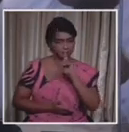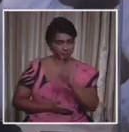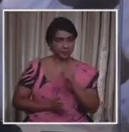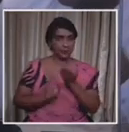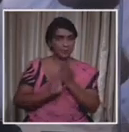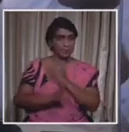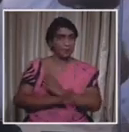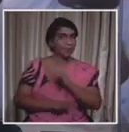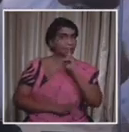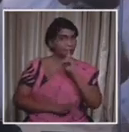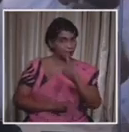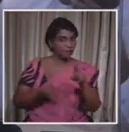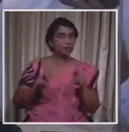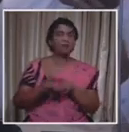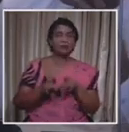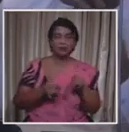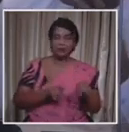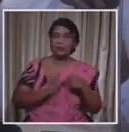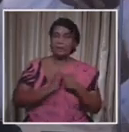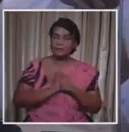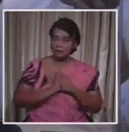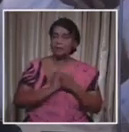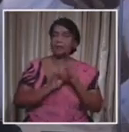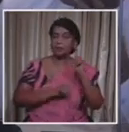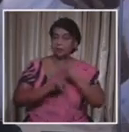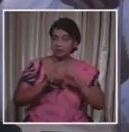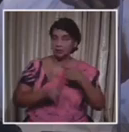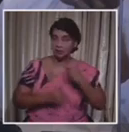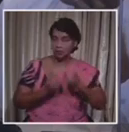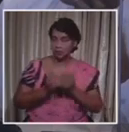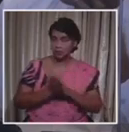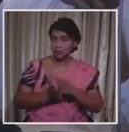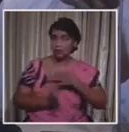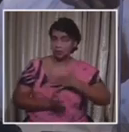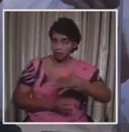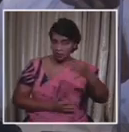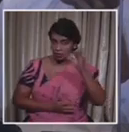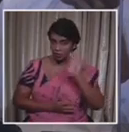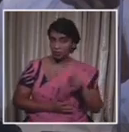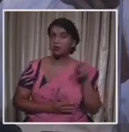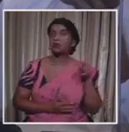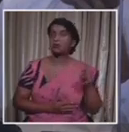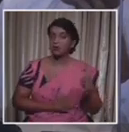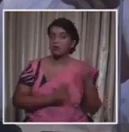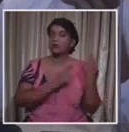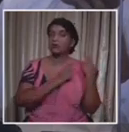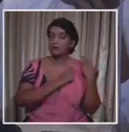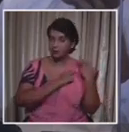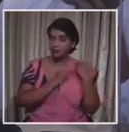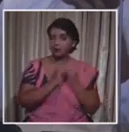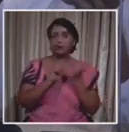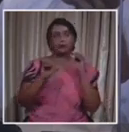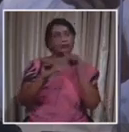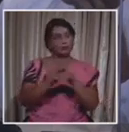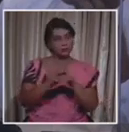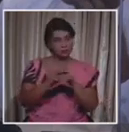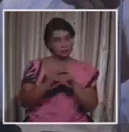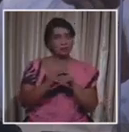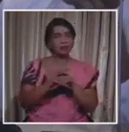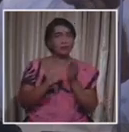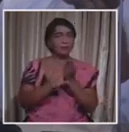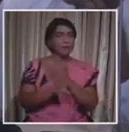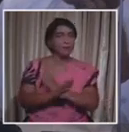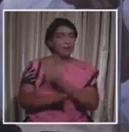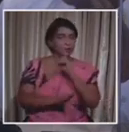කී තනතුරට මෙම ගරු සභාව විසින් තමා තෝරාපත් කර ගන්නු ලැබුවොත් එකී තනතුරේ සේවය කිරීමට පෙර කී